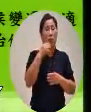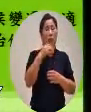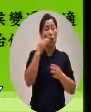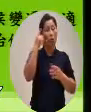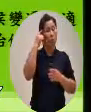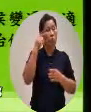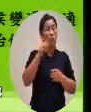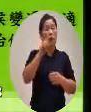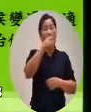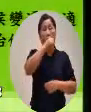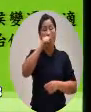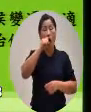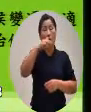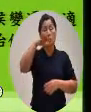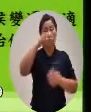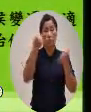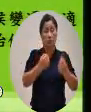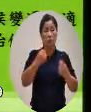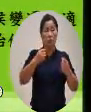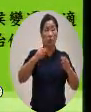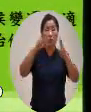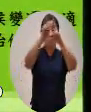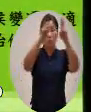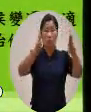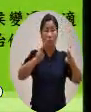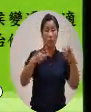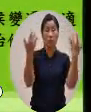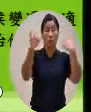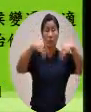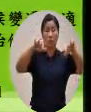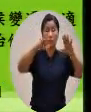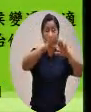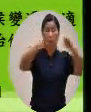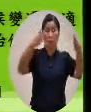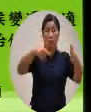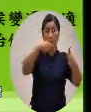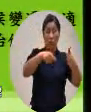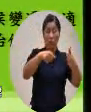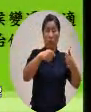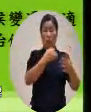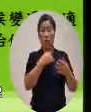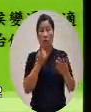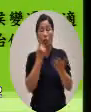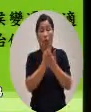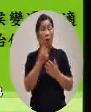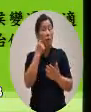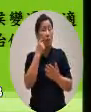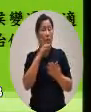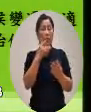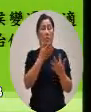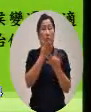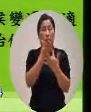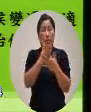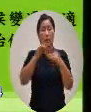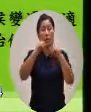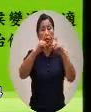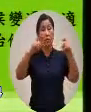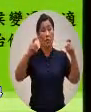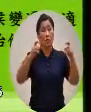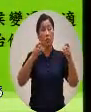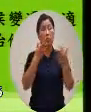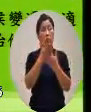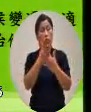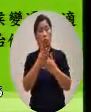國家的層級要在國際的舞台非常困難是希望透過城市可以有很大的空間第二個理由也是